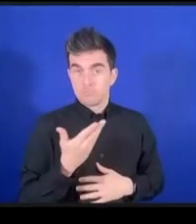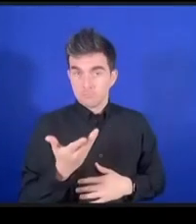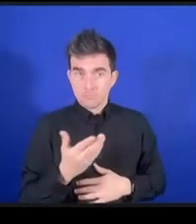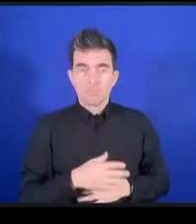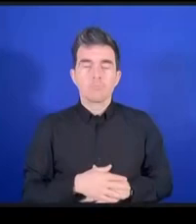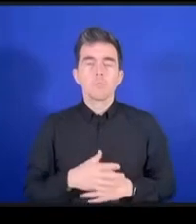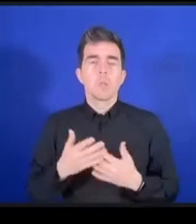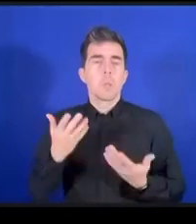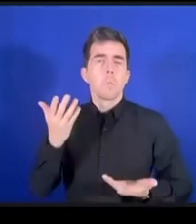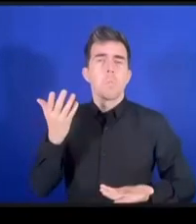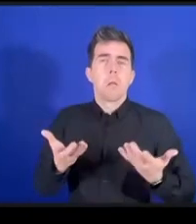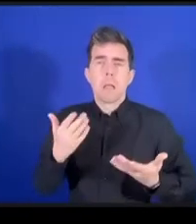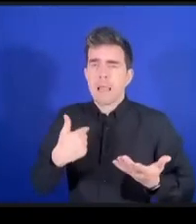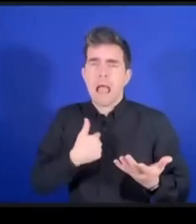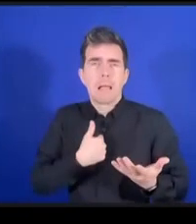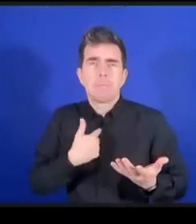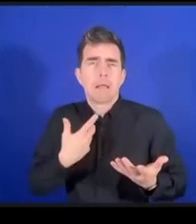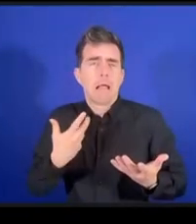дория